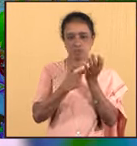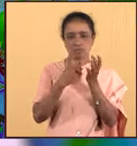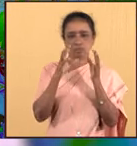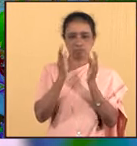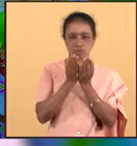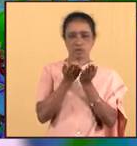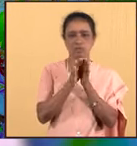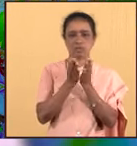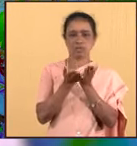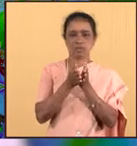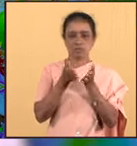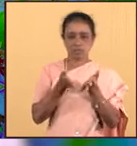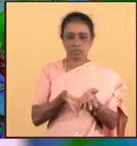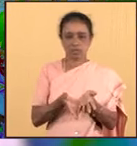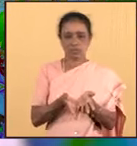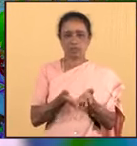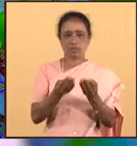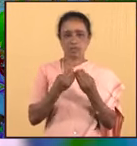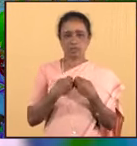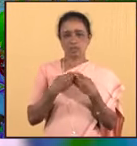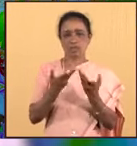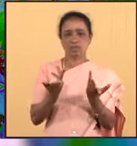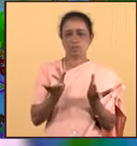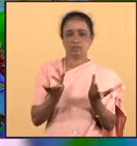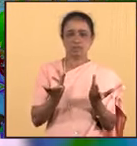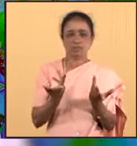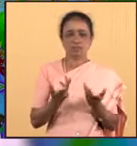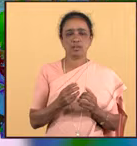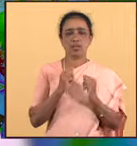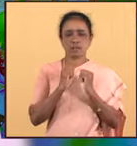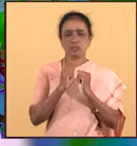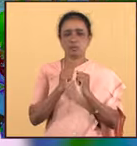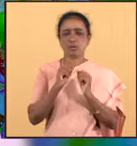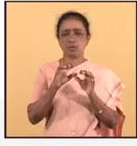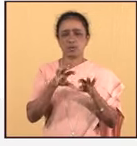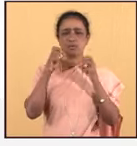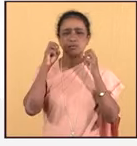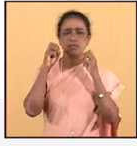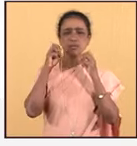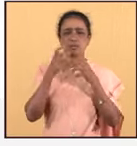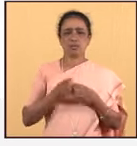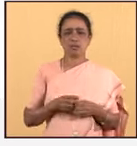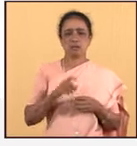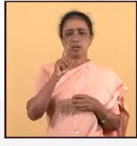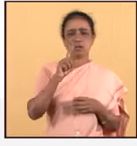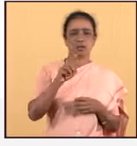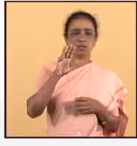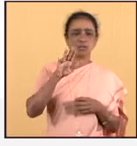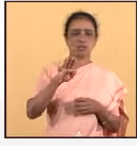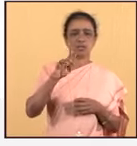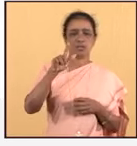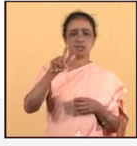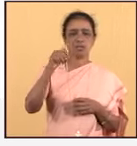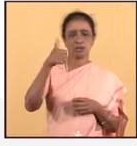இந்தியன் கான்ஸ்டிடியூஷன் பிரியாம்பிளில் இந்த சமய சார்பற்றை ஏற்றுக்கொள்ளப்படவில்லை. அதுக்கப்புறம் எப்போ ஏற்றுக்கொள்ளப்பட்டது என்றால்,